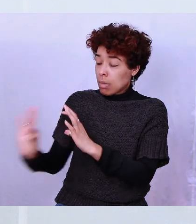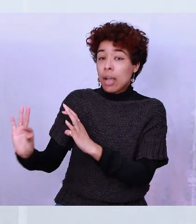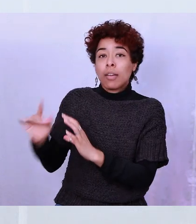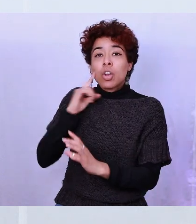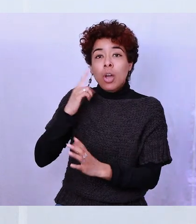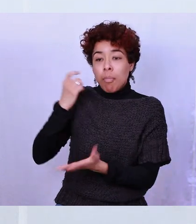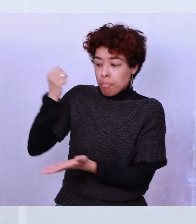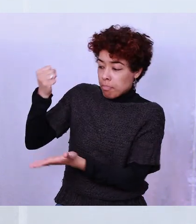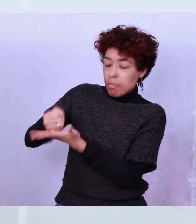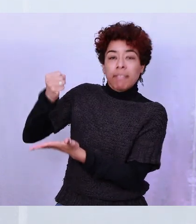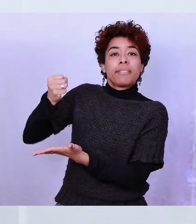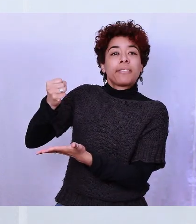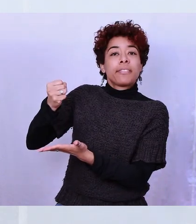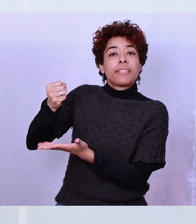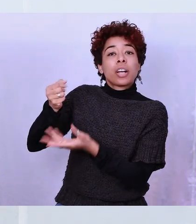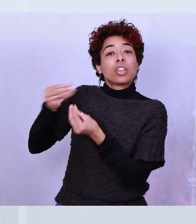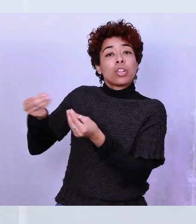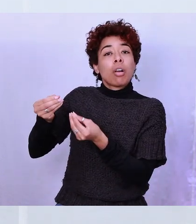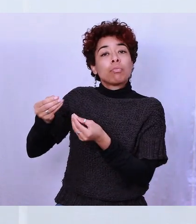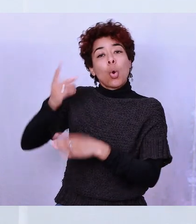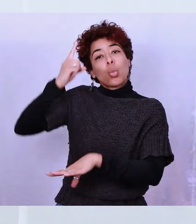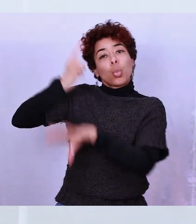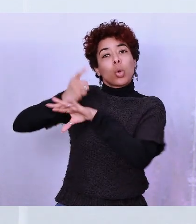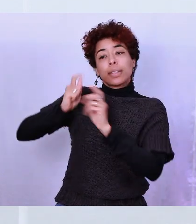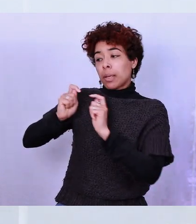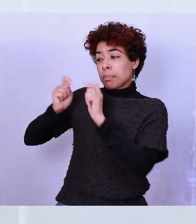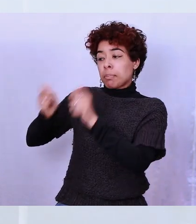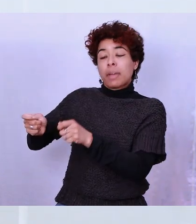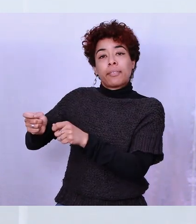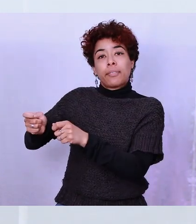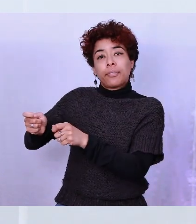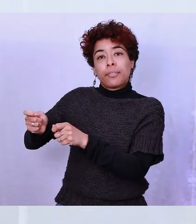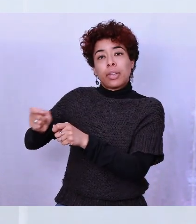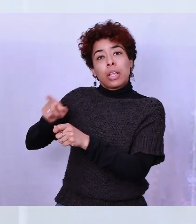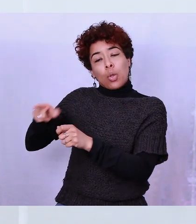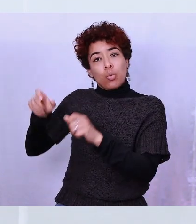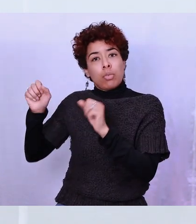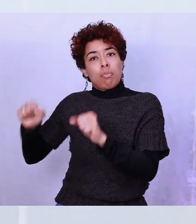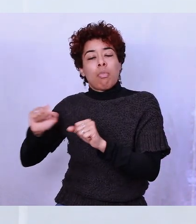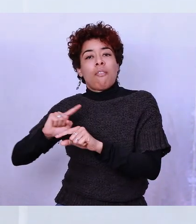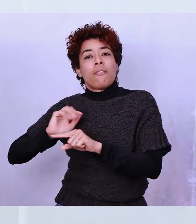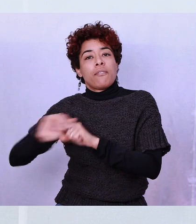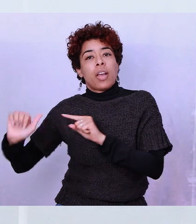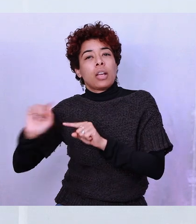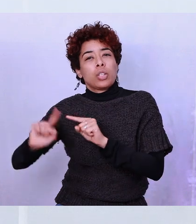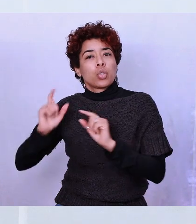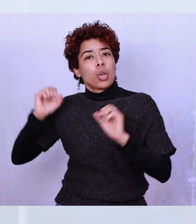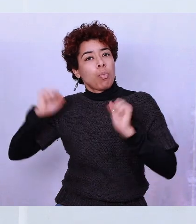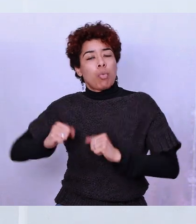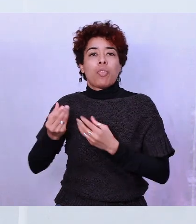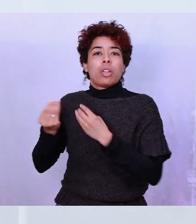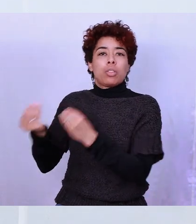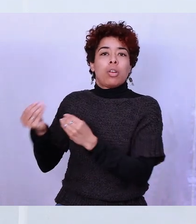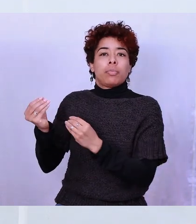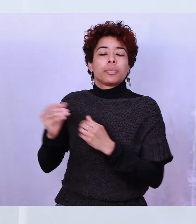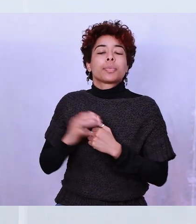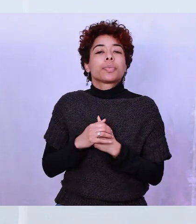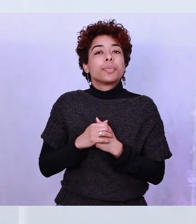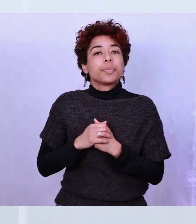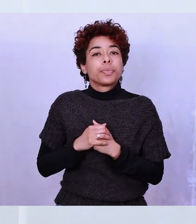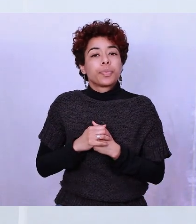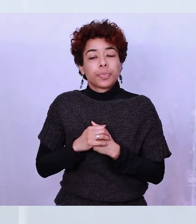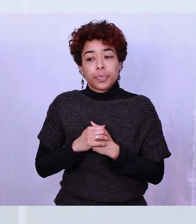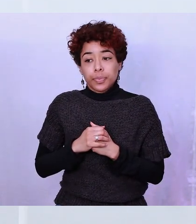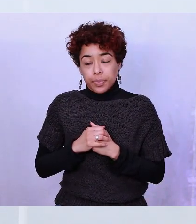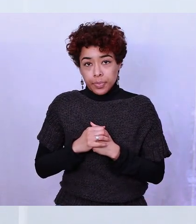royal de la personne et que ça déléguait une autorité, que ça déléguait une capacité et un pouvoir. Donc en fait, personne ne